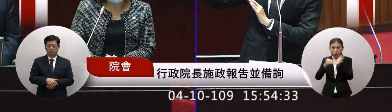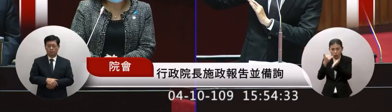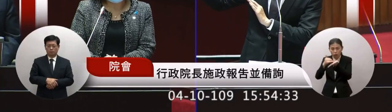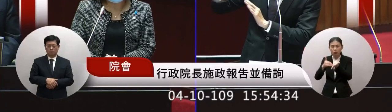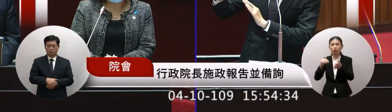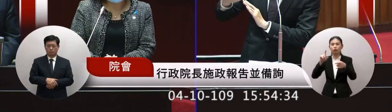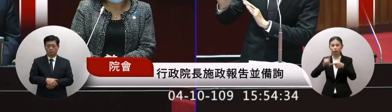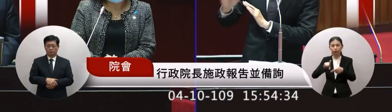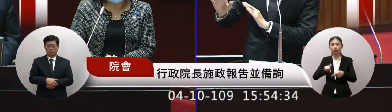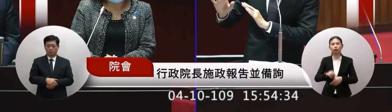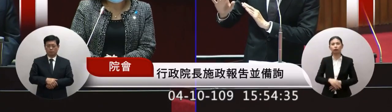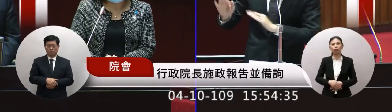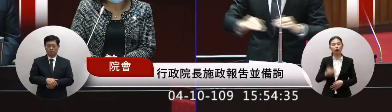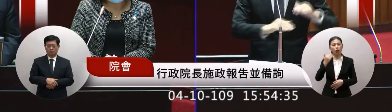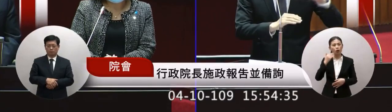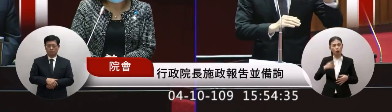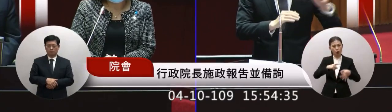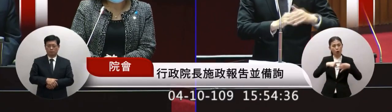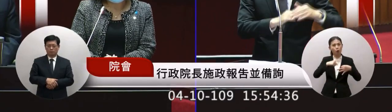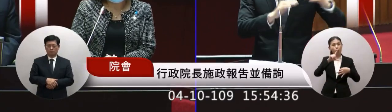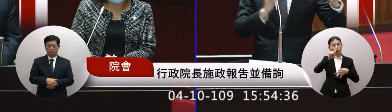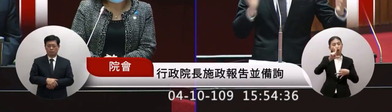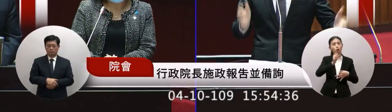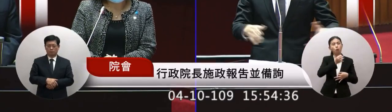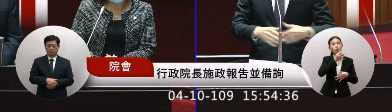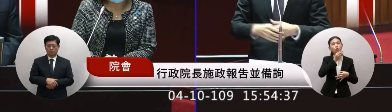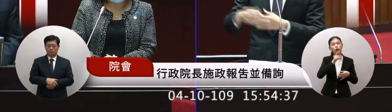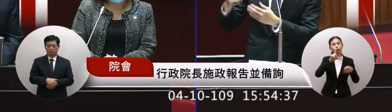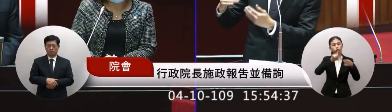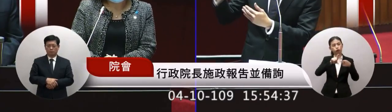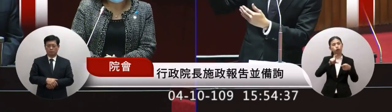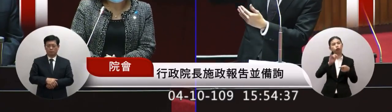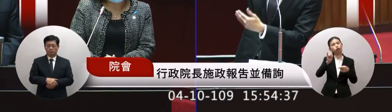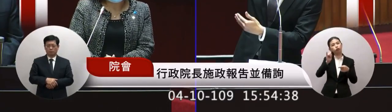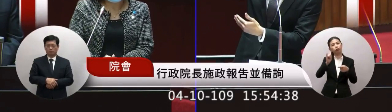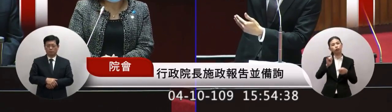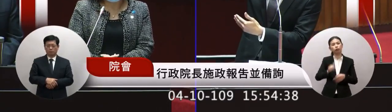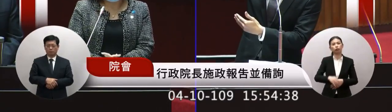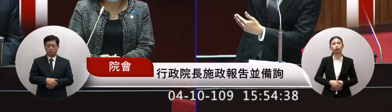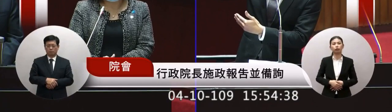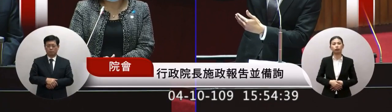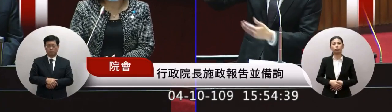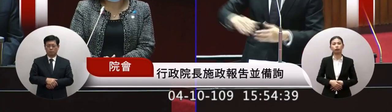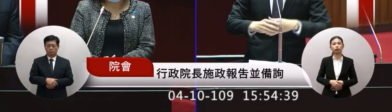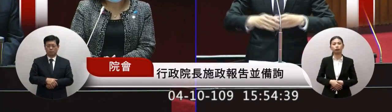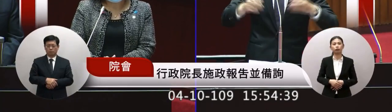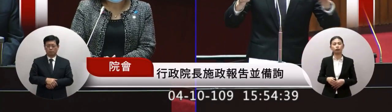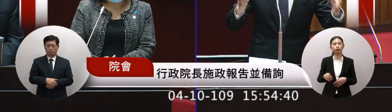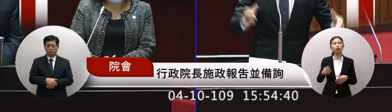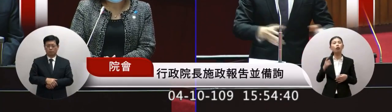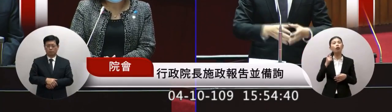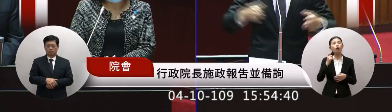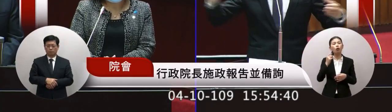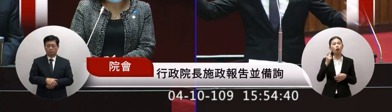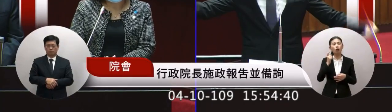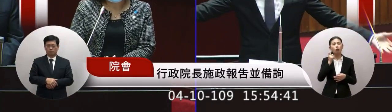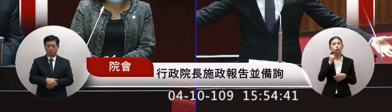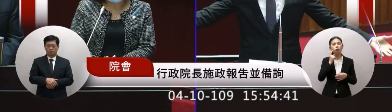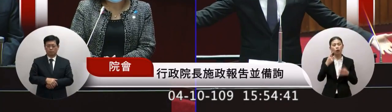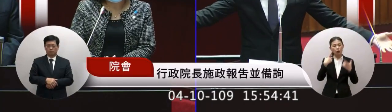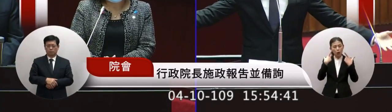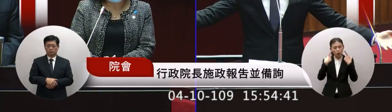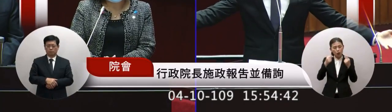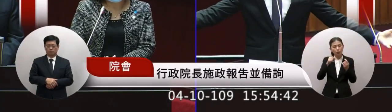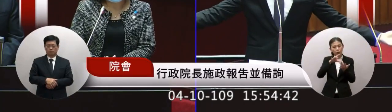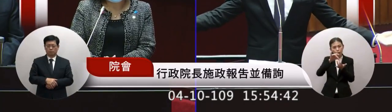然。较无影响，因为收入较悬的人，伊收入就超过月投保薪资的这个天花板，所以讲，你为六十个月优等